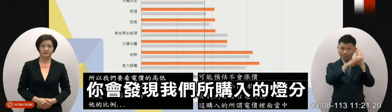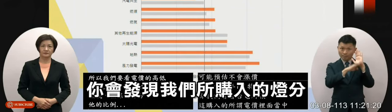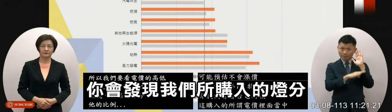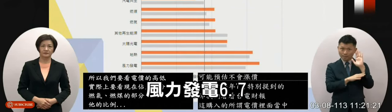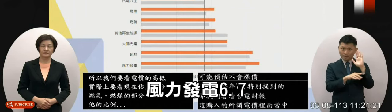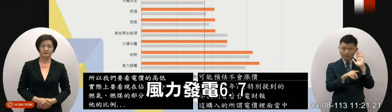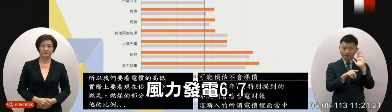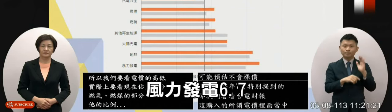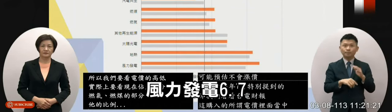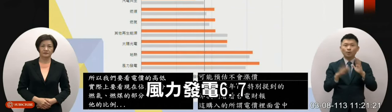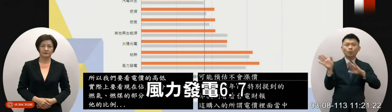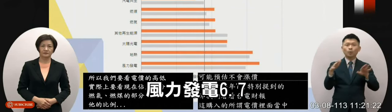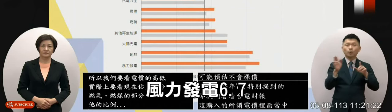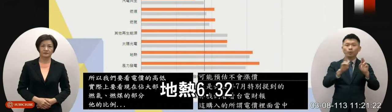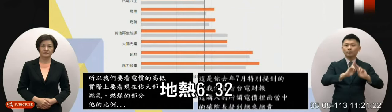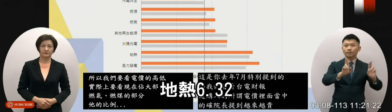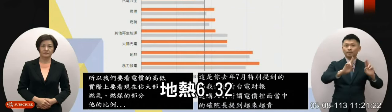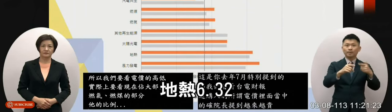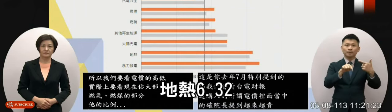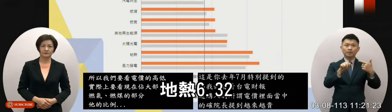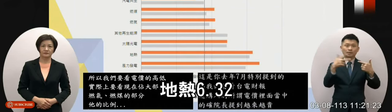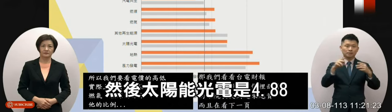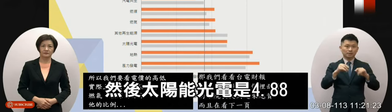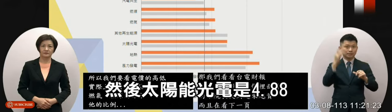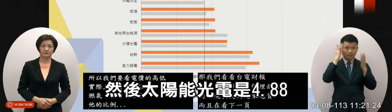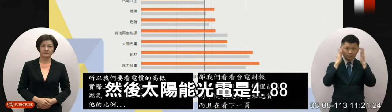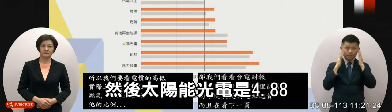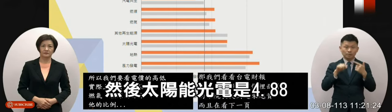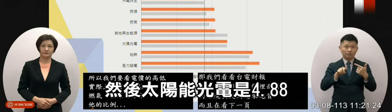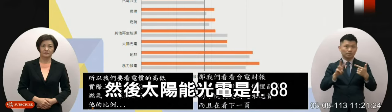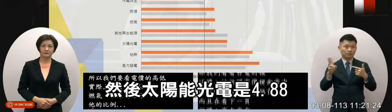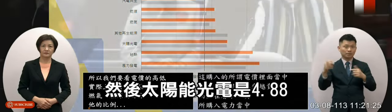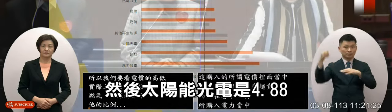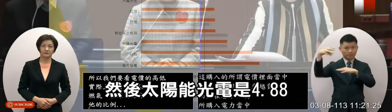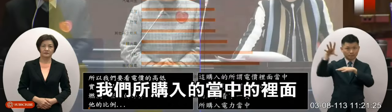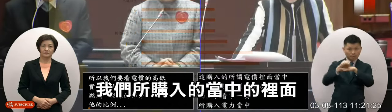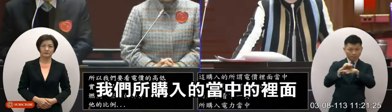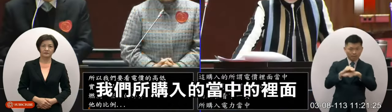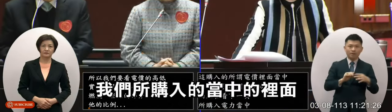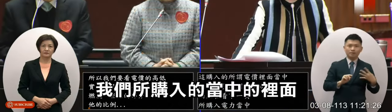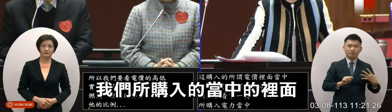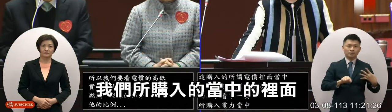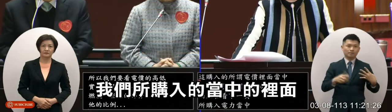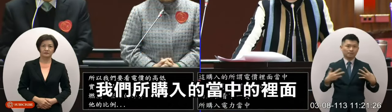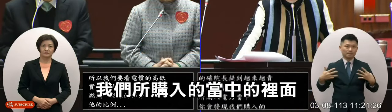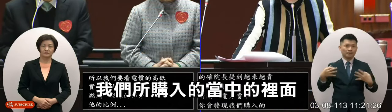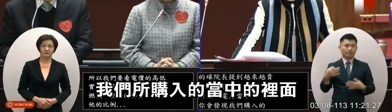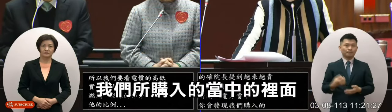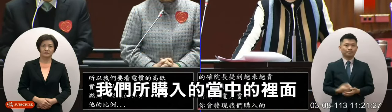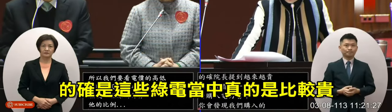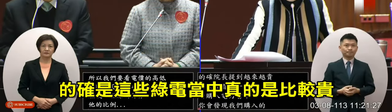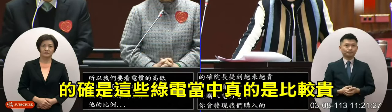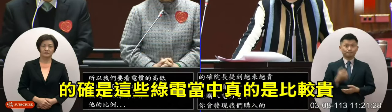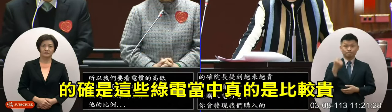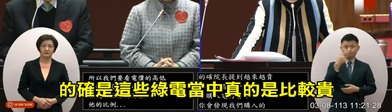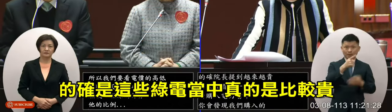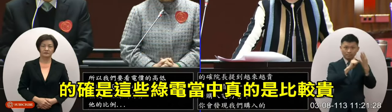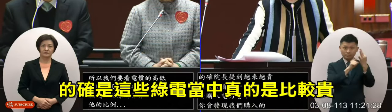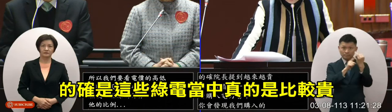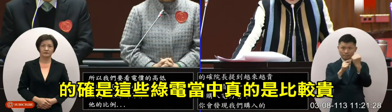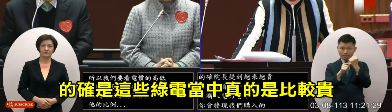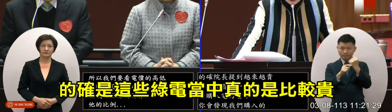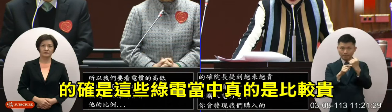分。风力发电 6.7， 地热 6.32， 然后太阳能光电是 4.88。 我们所购入的当中的里面的确是